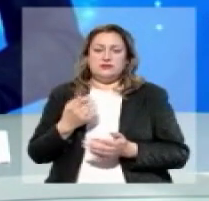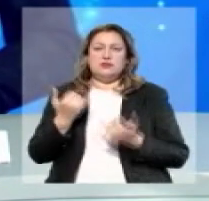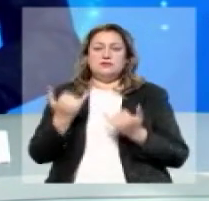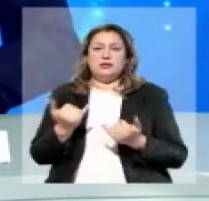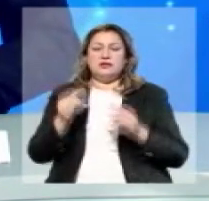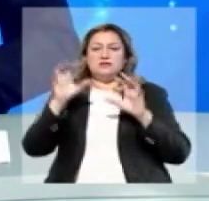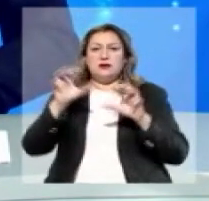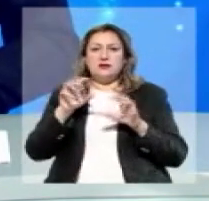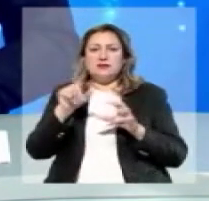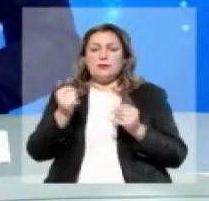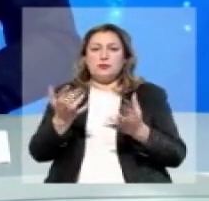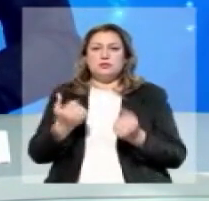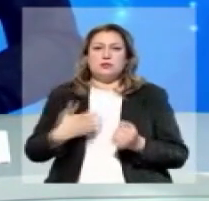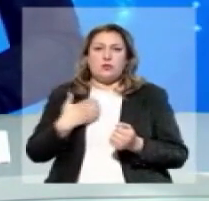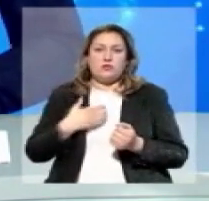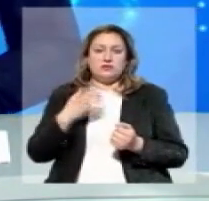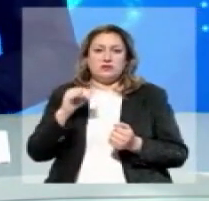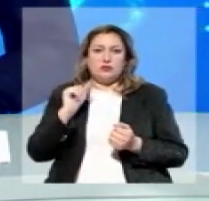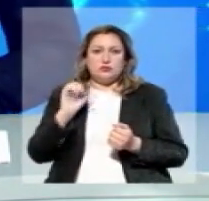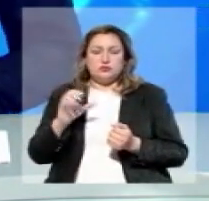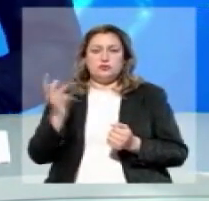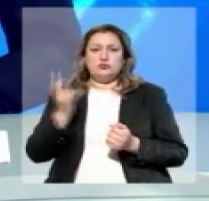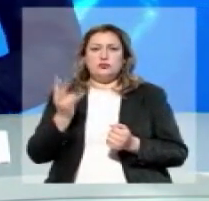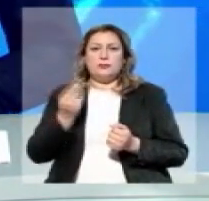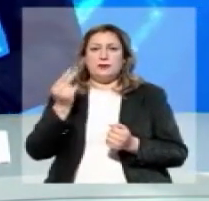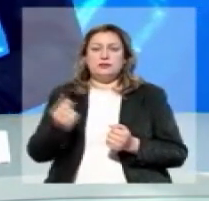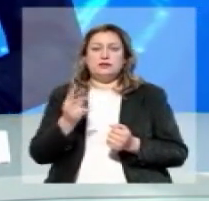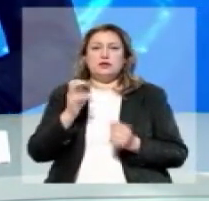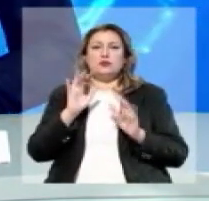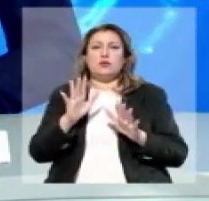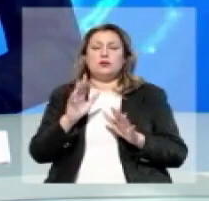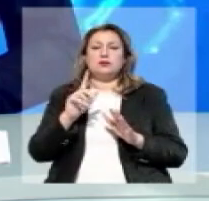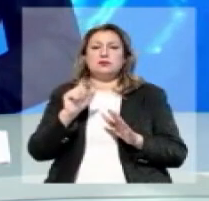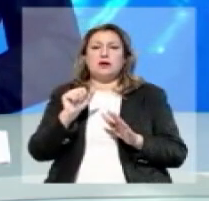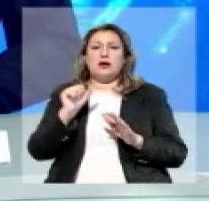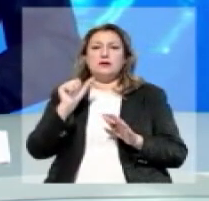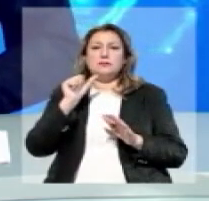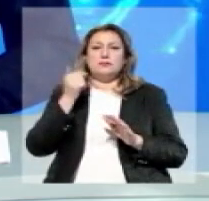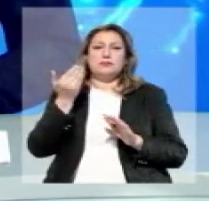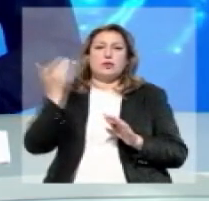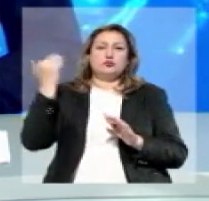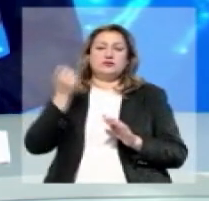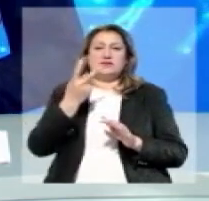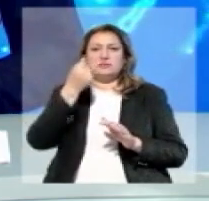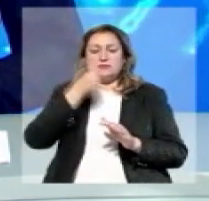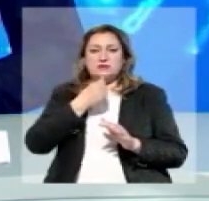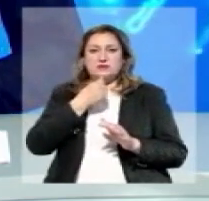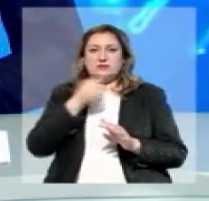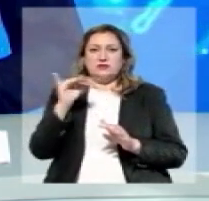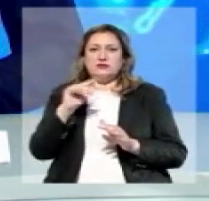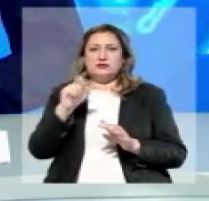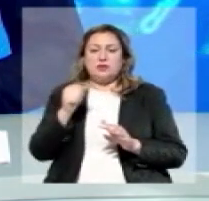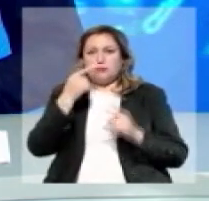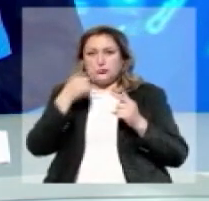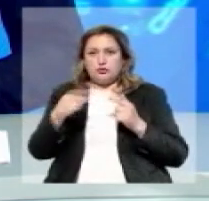үшін емес, алдағы 12 айға да төлем жасауға болады. Бұл өзгеріс қол қойылған сәттен бастап 60 күннен кейін, яғни